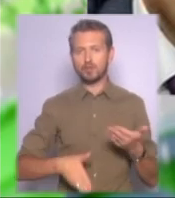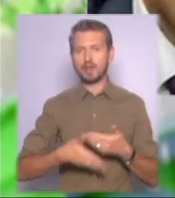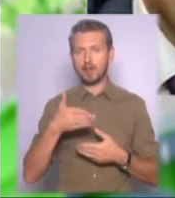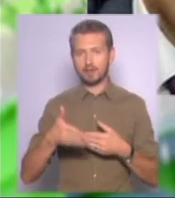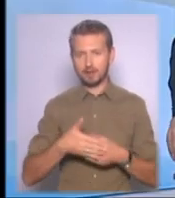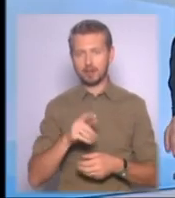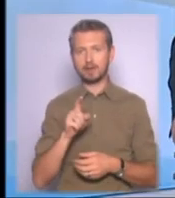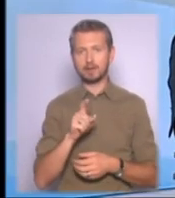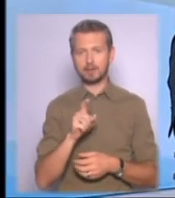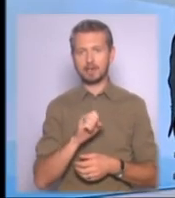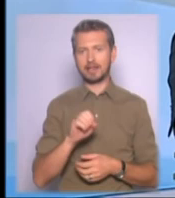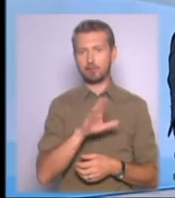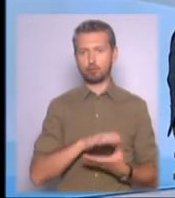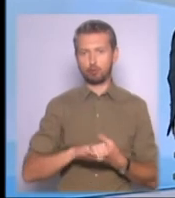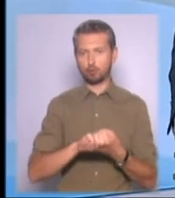з Євросоюзом.